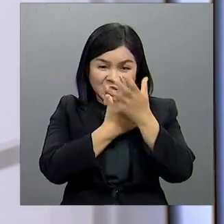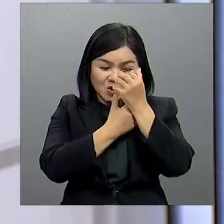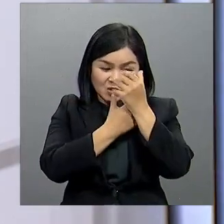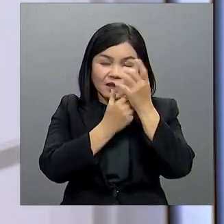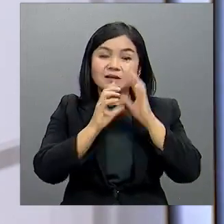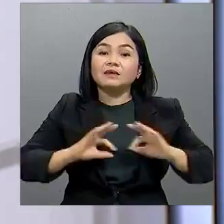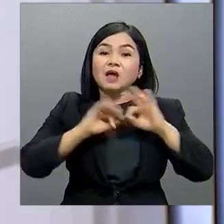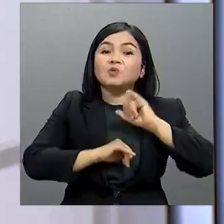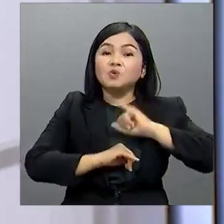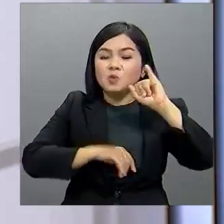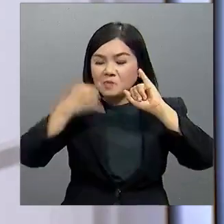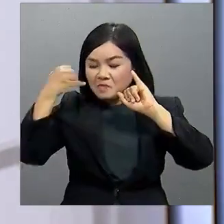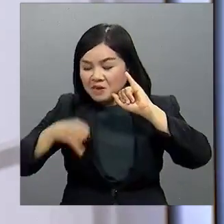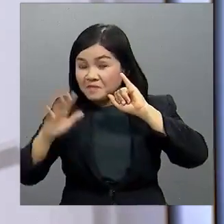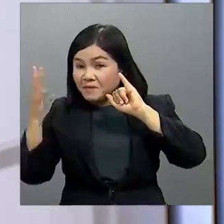ผิดครับการให้คุณค่าสิ่งชอบนั้นถูกต้องเสมอ